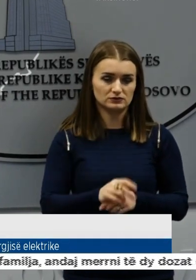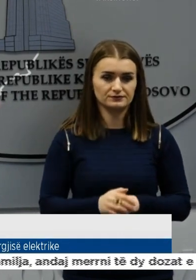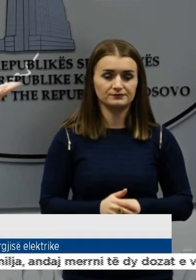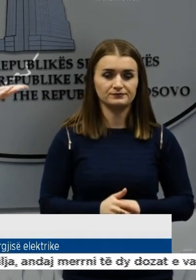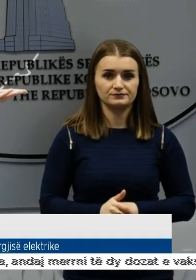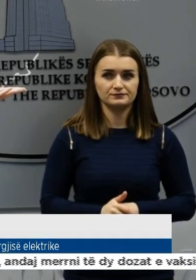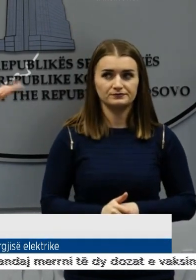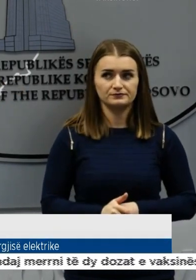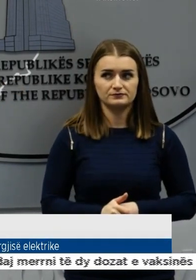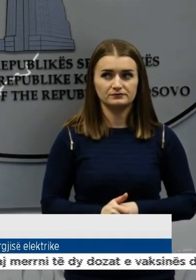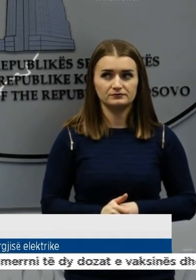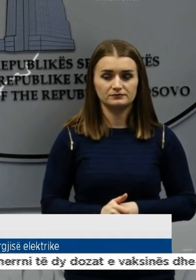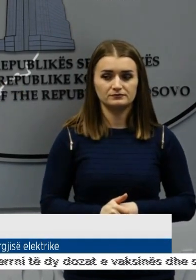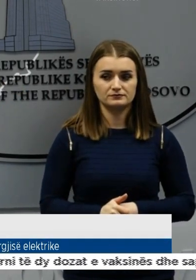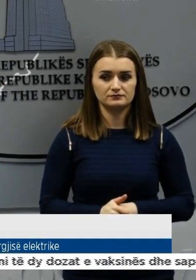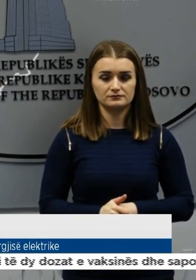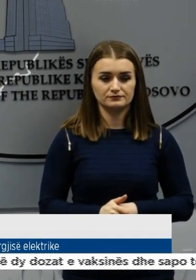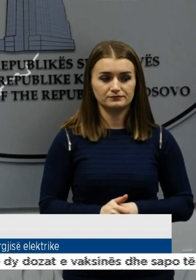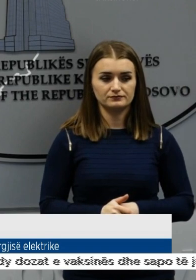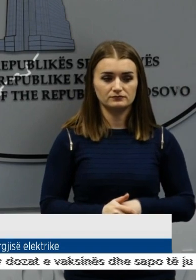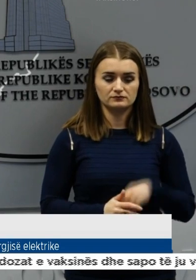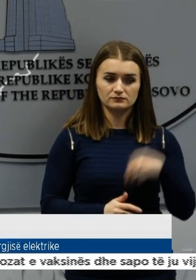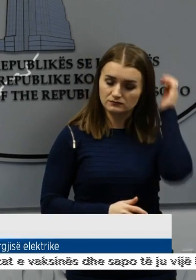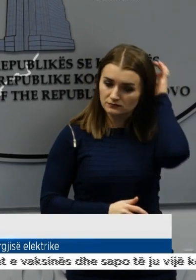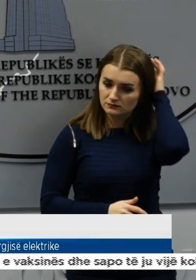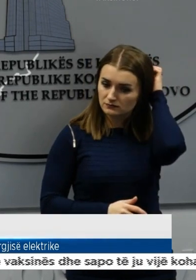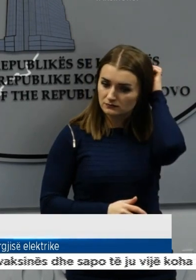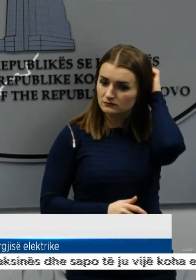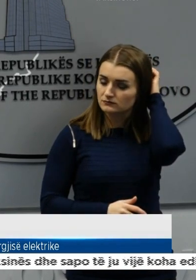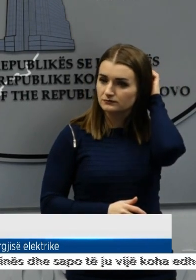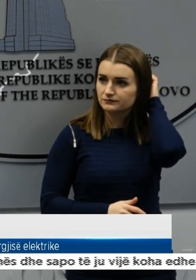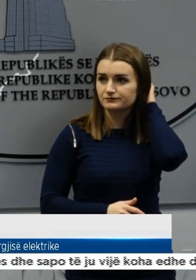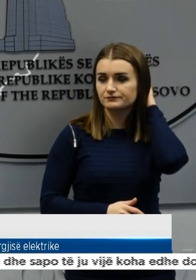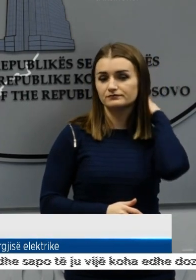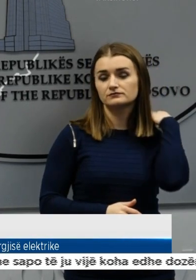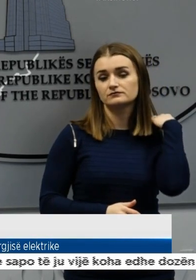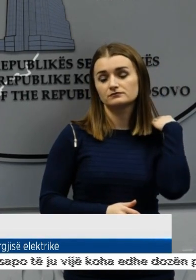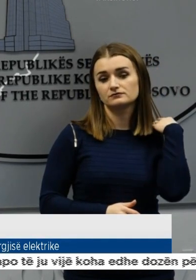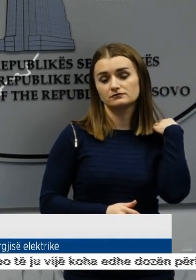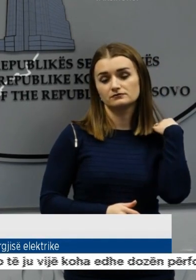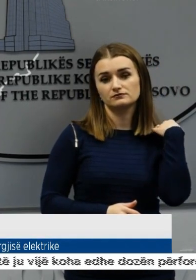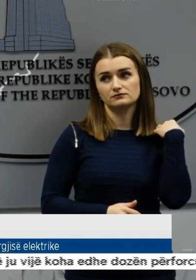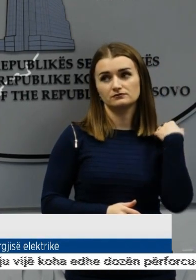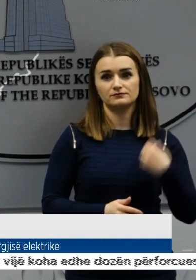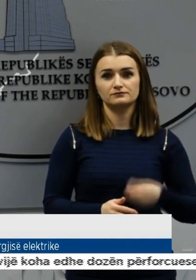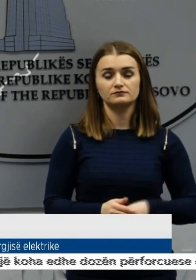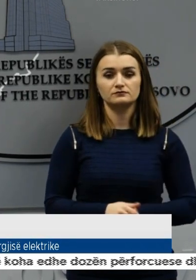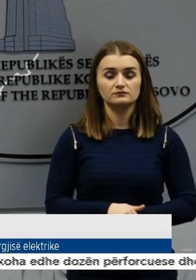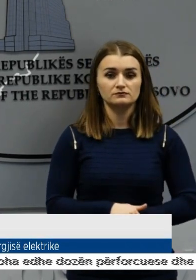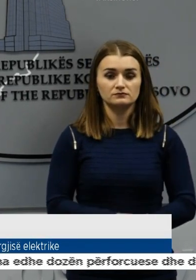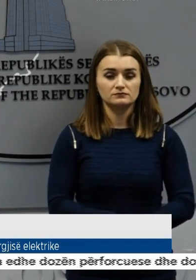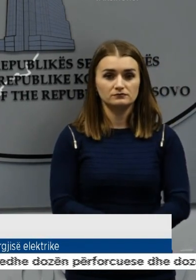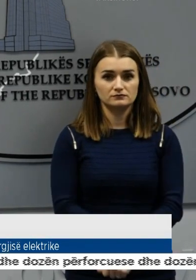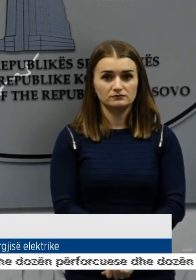Pyetjet tjera ishin për çfarë të krasnë ishin për duket apo? Apo po?